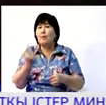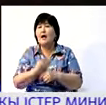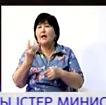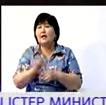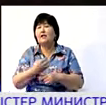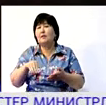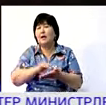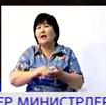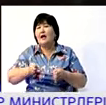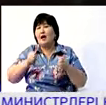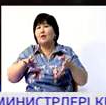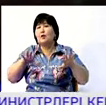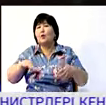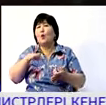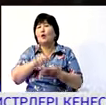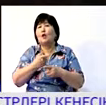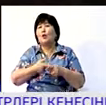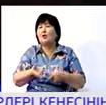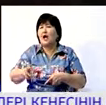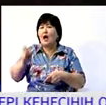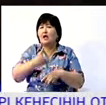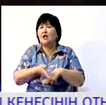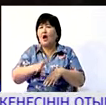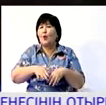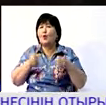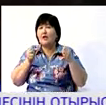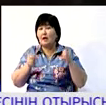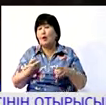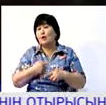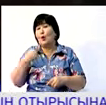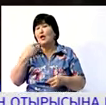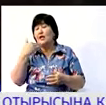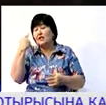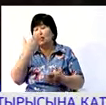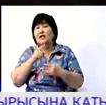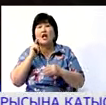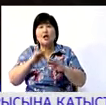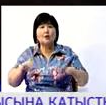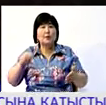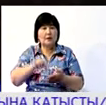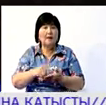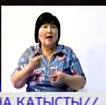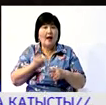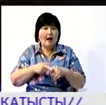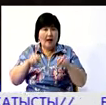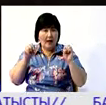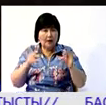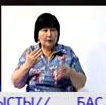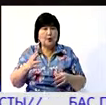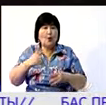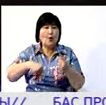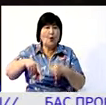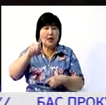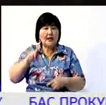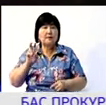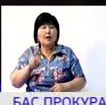мәрте қылмыстар орын алып, оның ішінде асаға ауыр қылмыс, сонда жекелеген жағдайларда жас өспірімдер де бар. Әдейілеп сол кәсібиелеріне